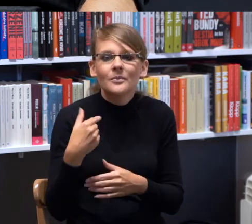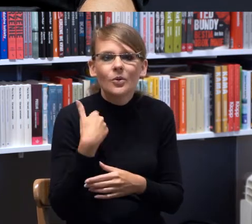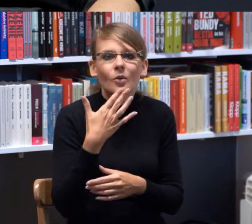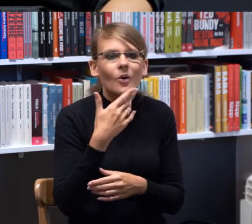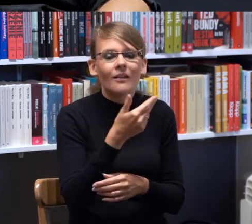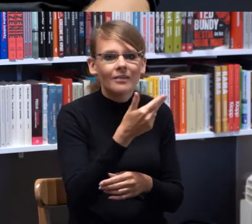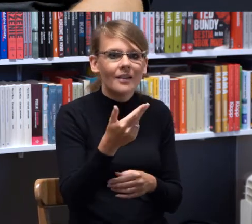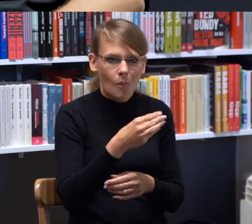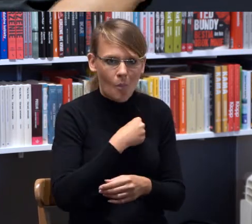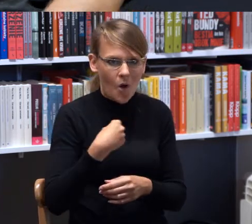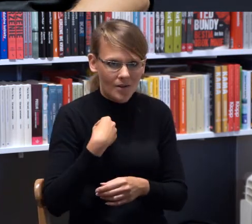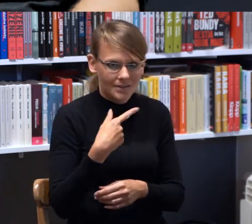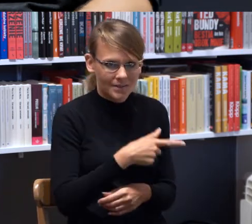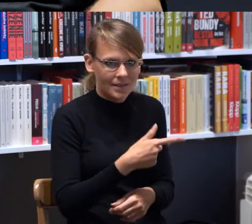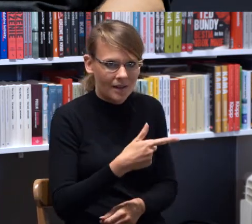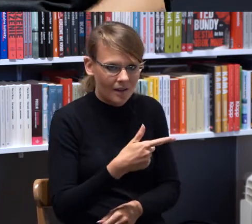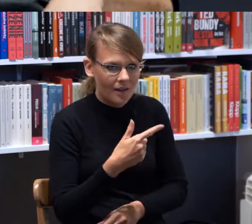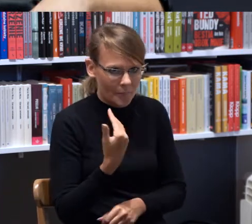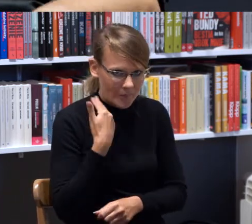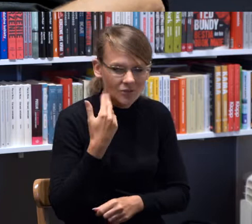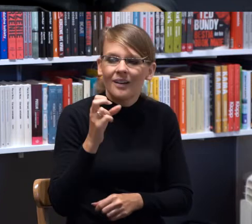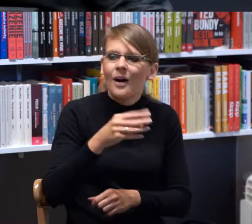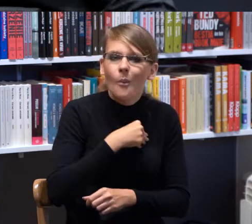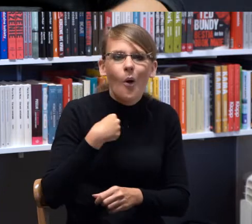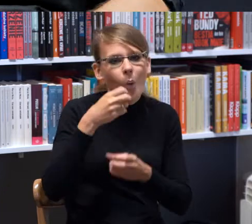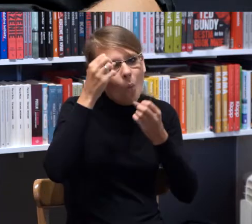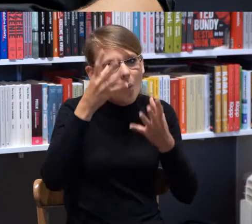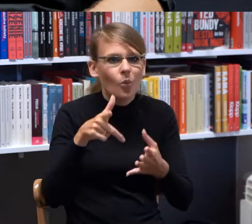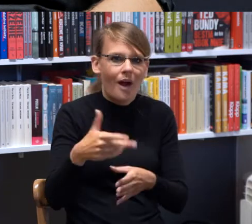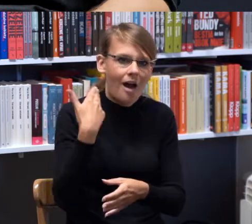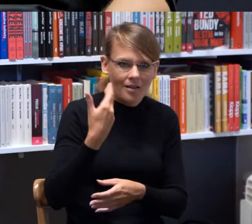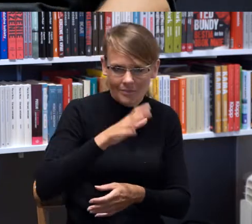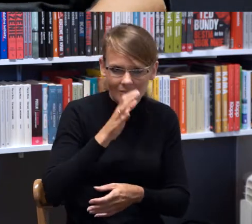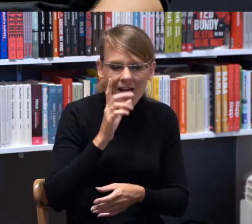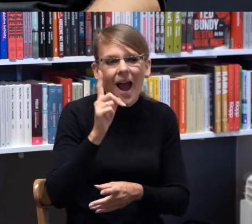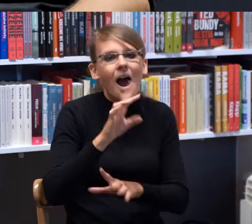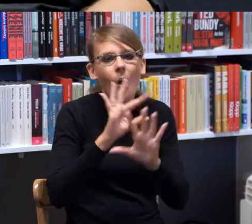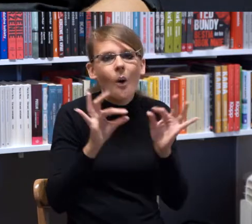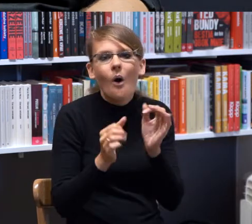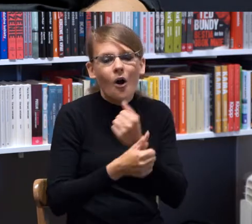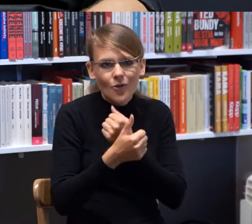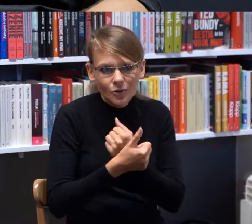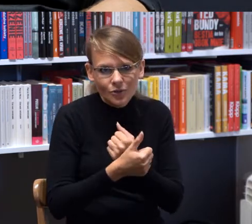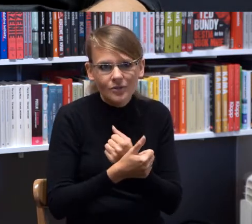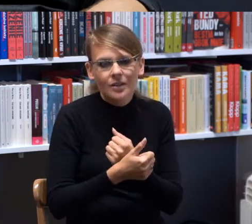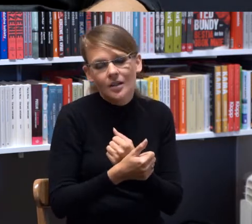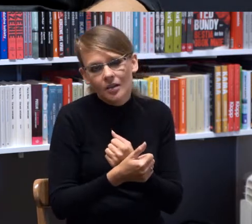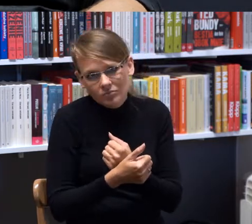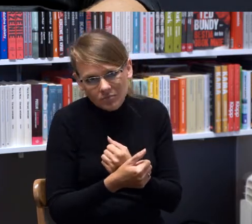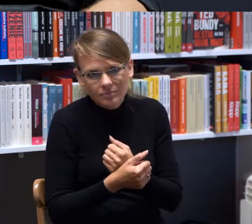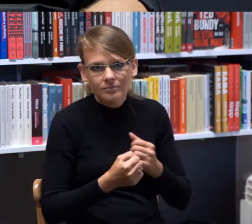tak? Polskiej kulturze spożycia alkoholu, ale w gruncie rzeczy tak. chodzi mi o to,